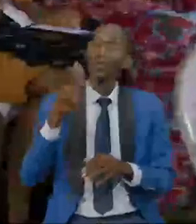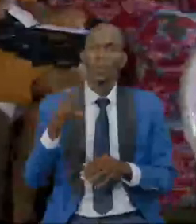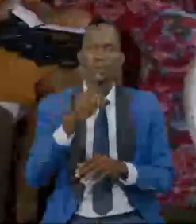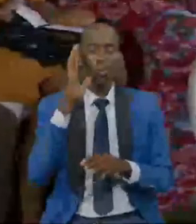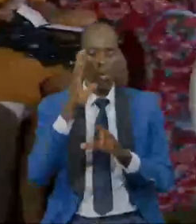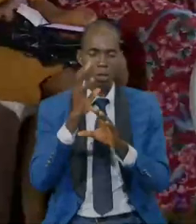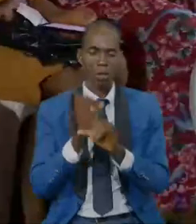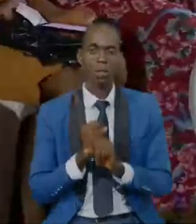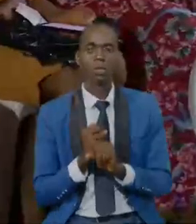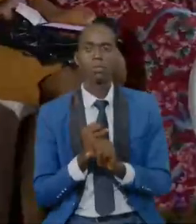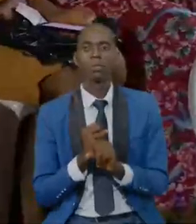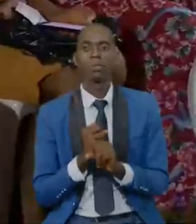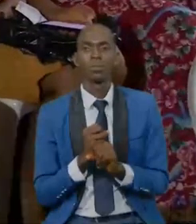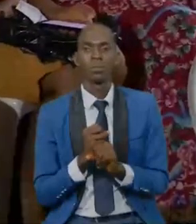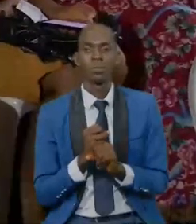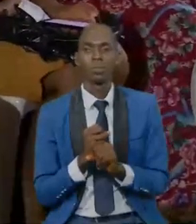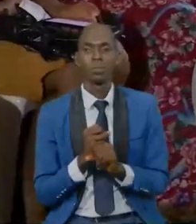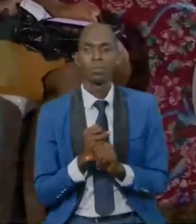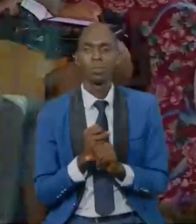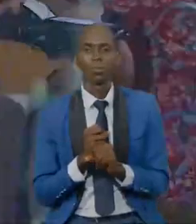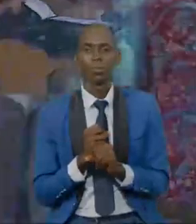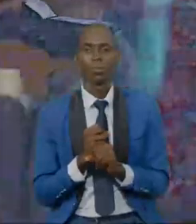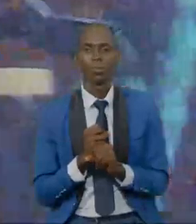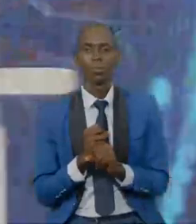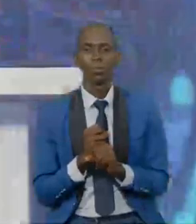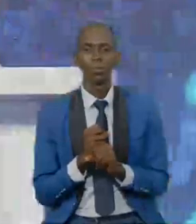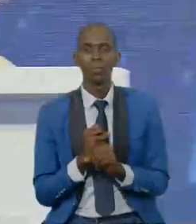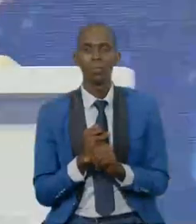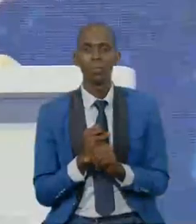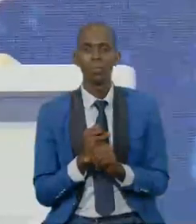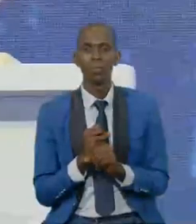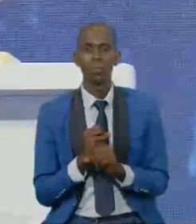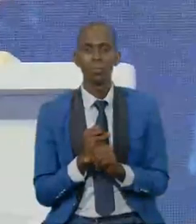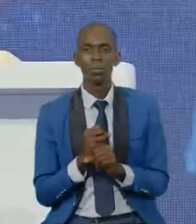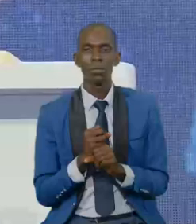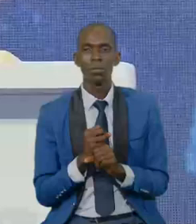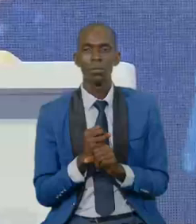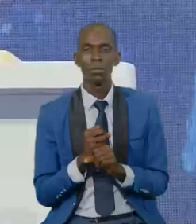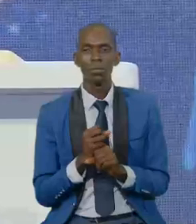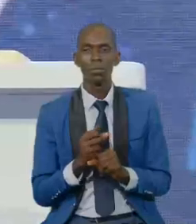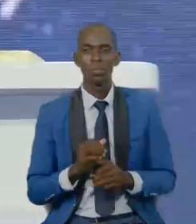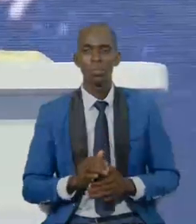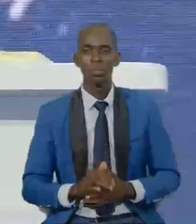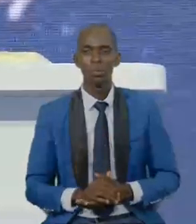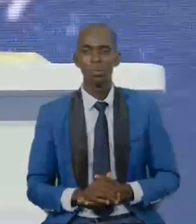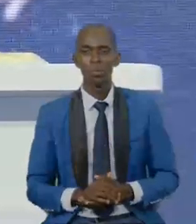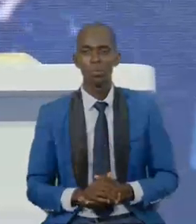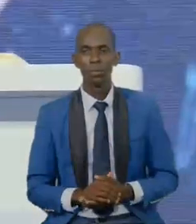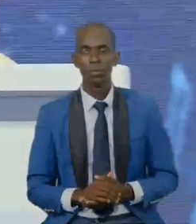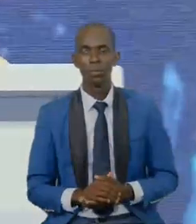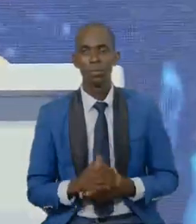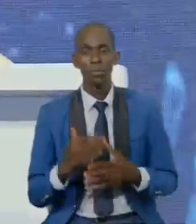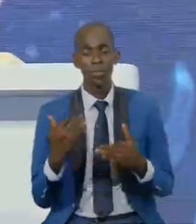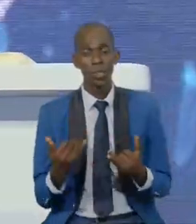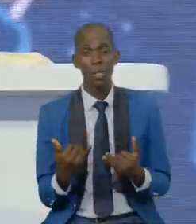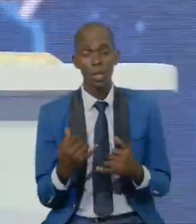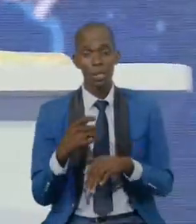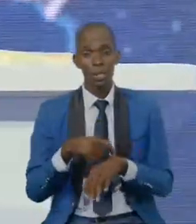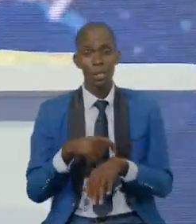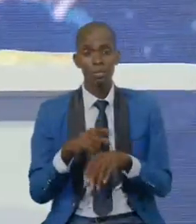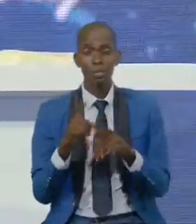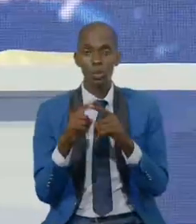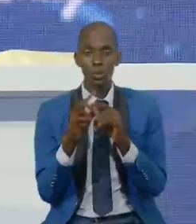que, oui, le prince a tué ta vie, la paix est entrée en toi, ce que tu n'étais pas, tu l'es